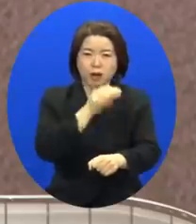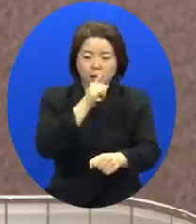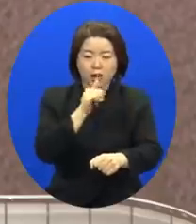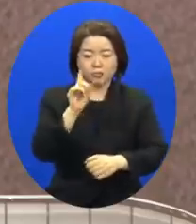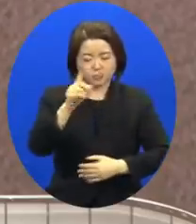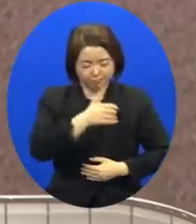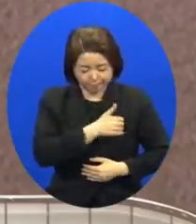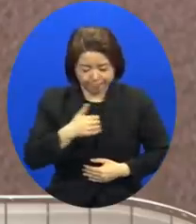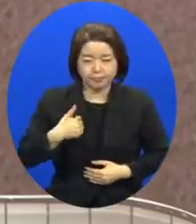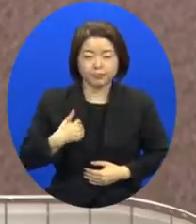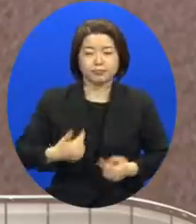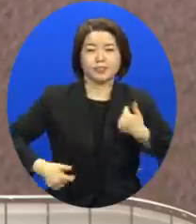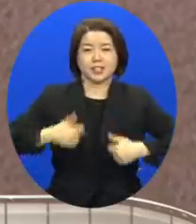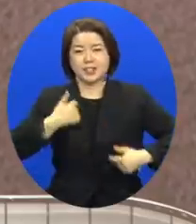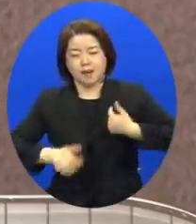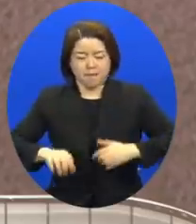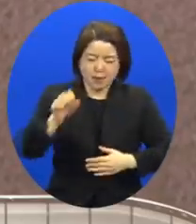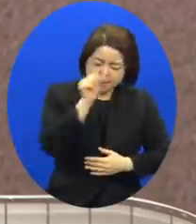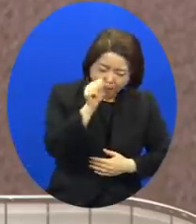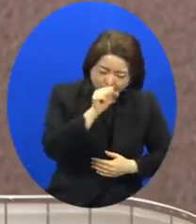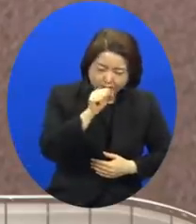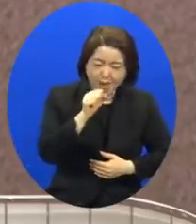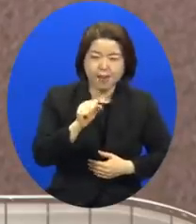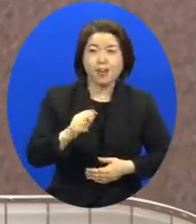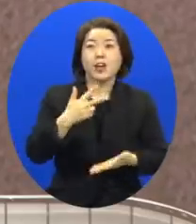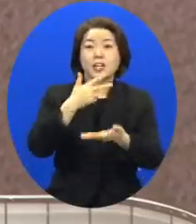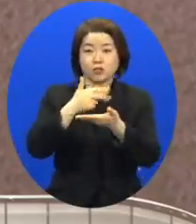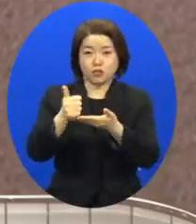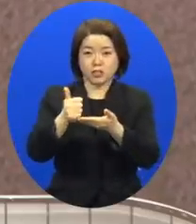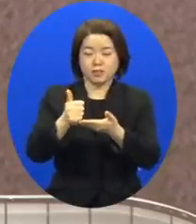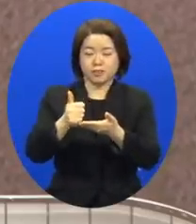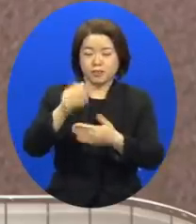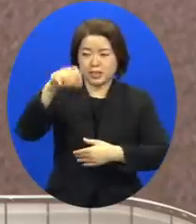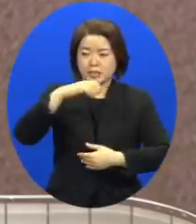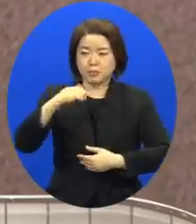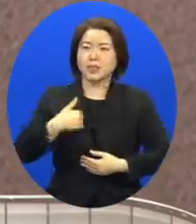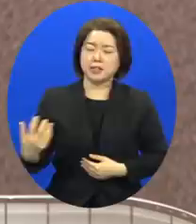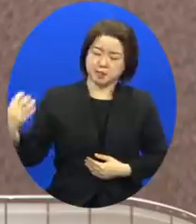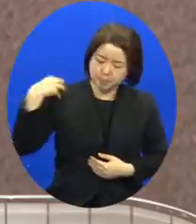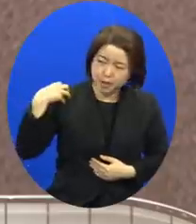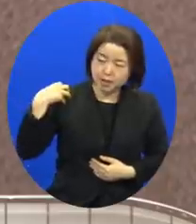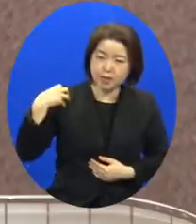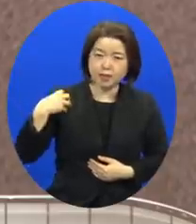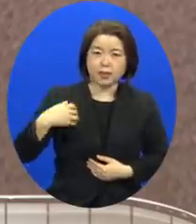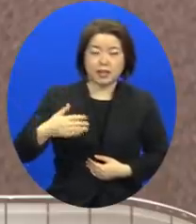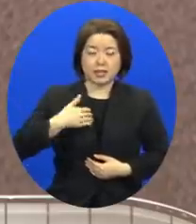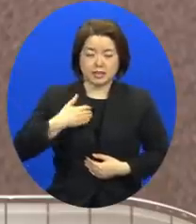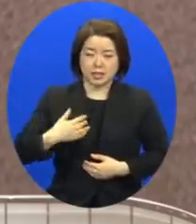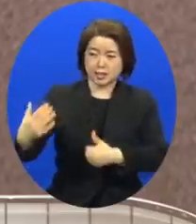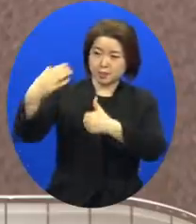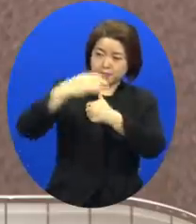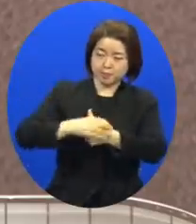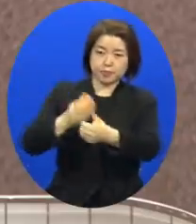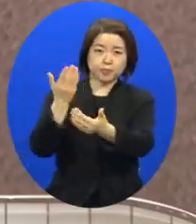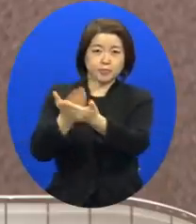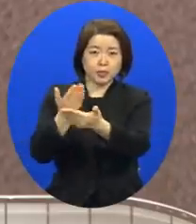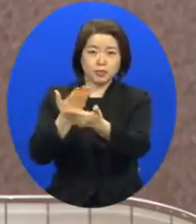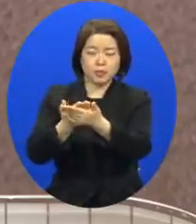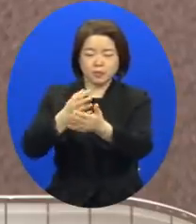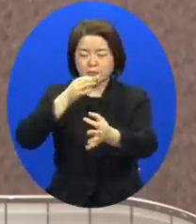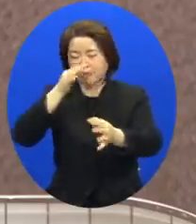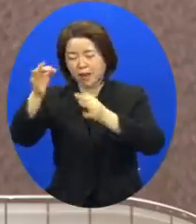기뻐 펄쩍펄쩍 뛰면서 주님 십자가를 지겠습니다 십자가를 내게 지워 주십시오 라고